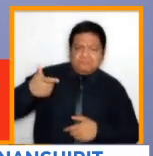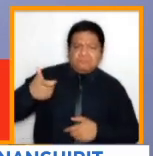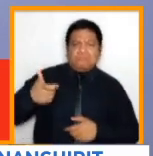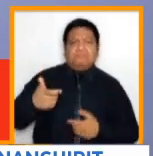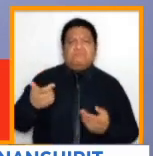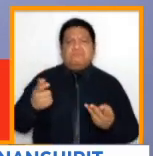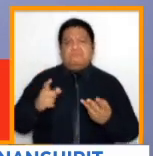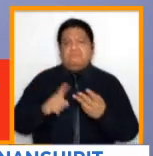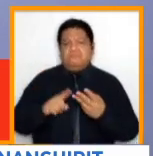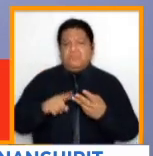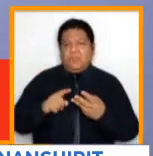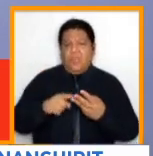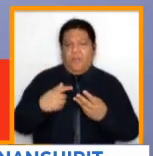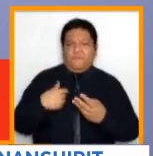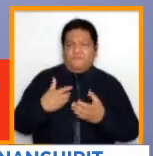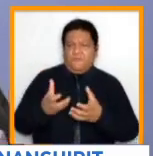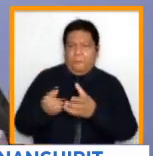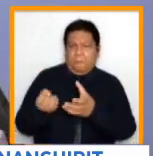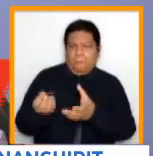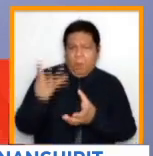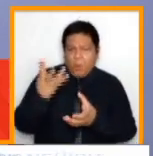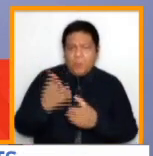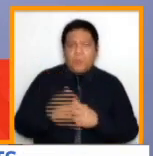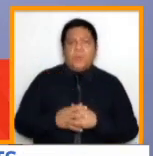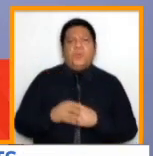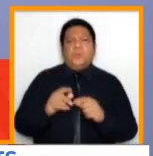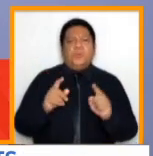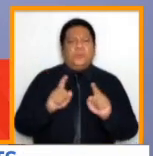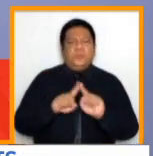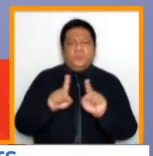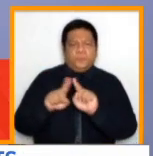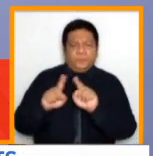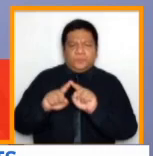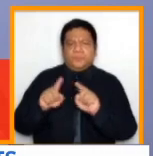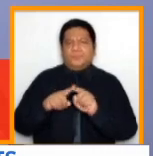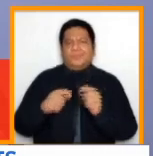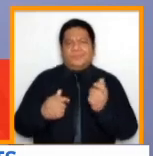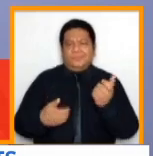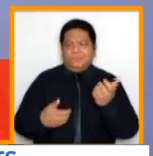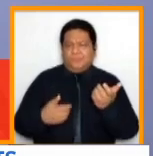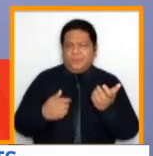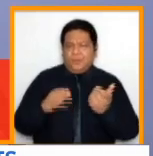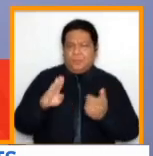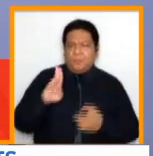mines, may claymore mines pa po, mga magazines at mga bala, at mga blasting cap.